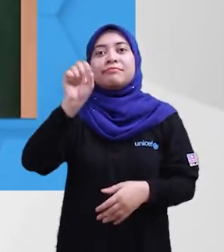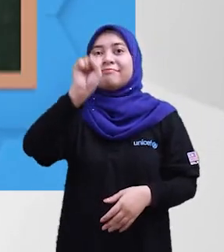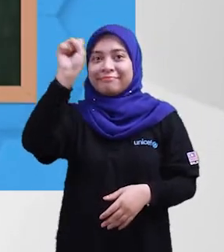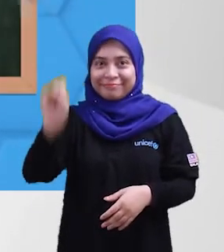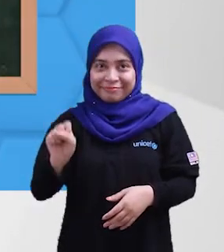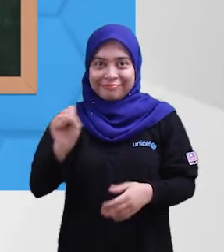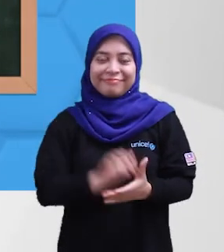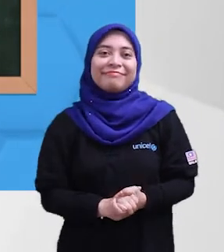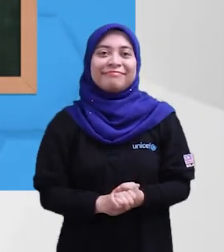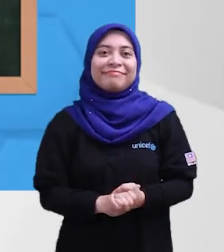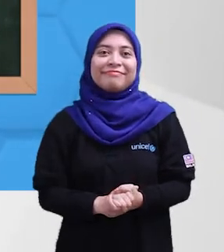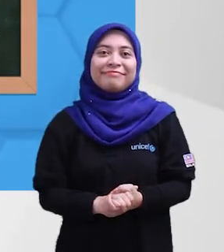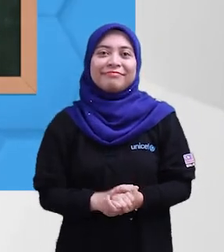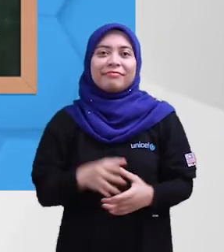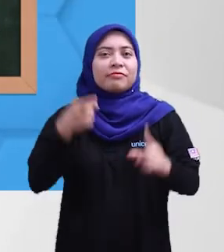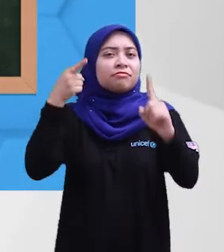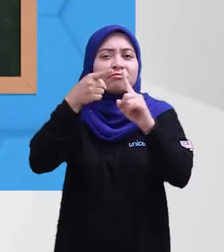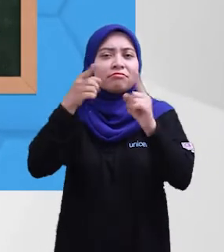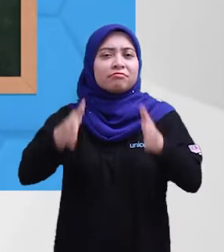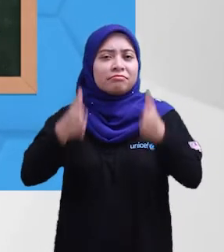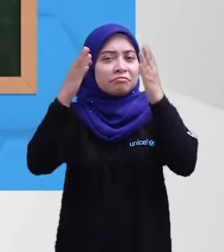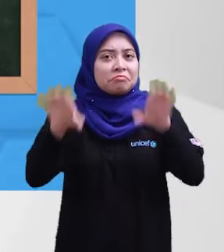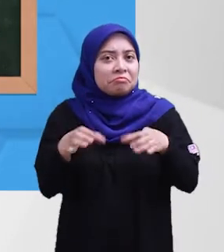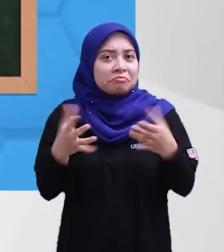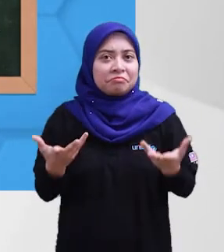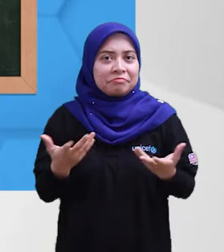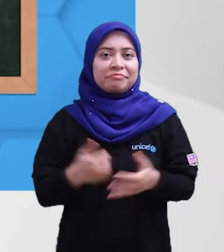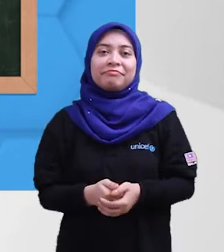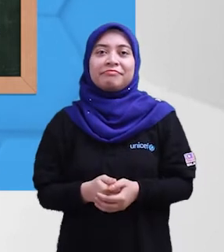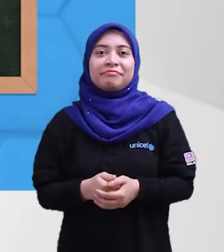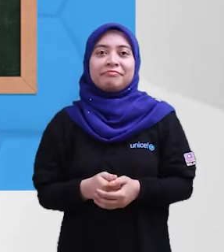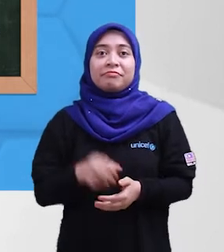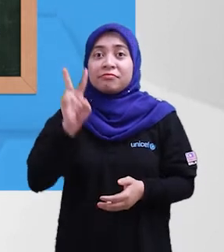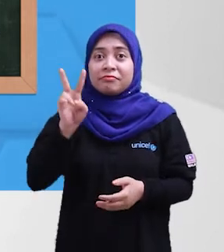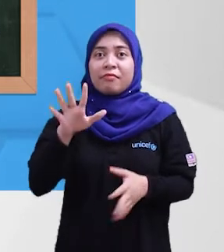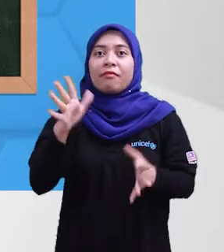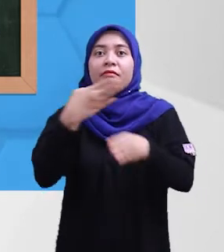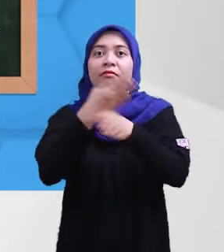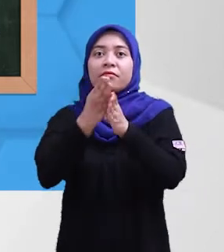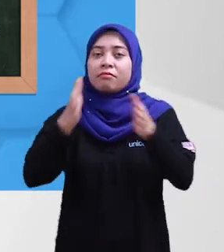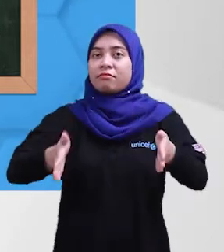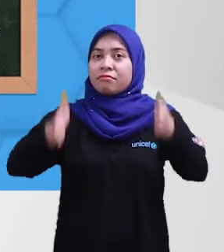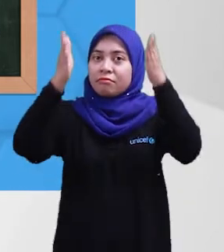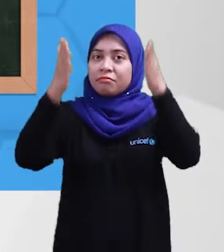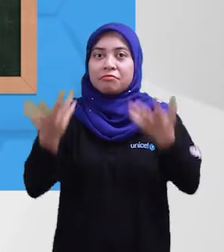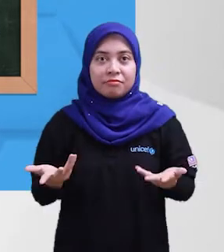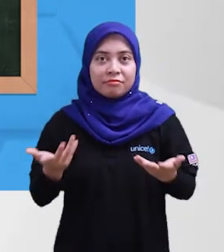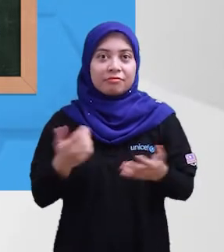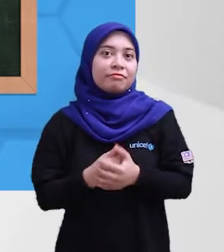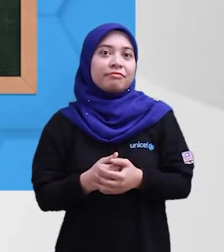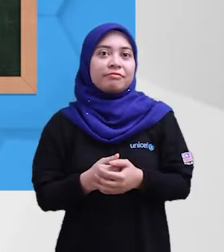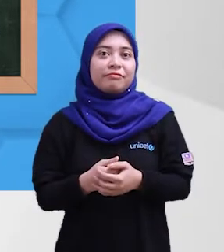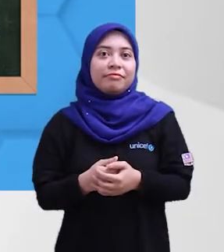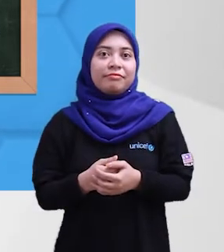mungkin akan mempunyai 3 soalan. Yang pertama, apakah tujuan bangunan ini dibina? Yang kedua, apakah